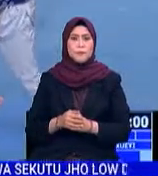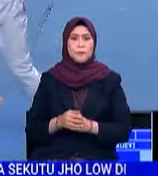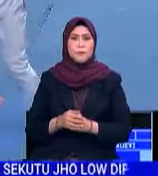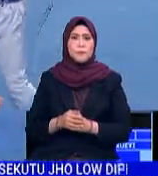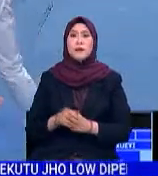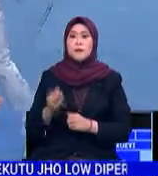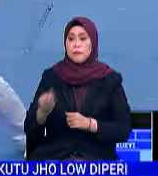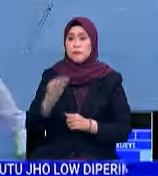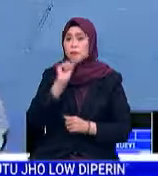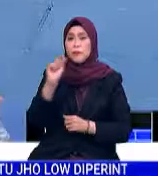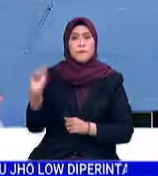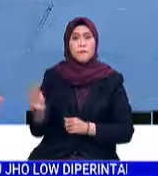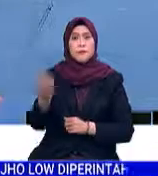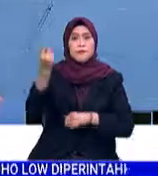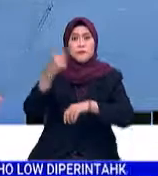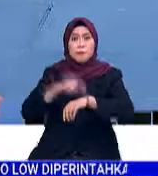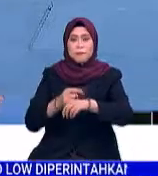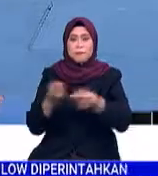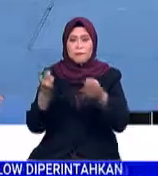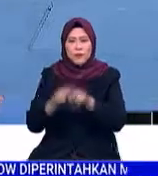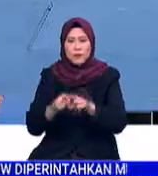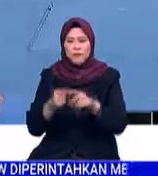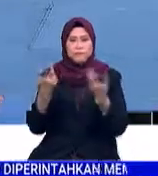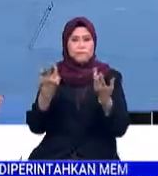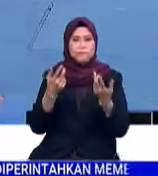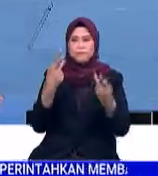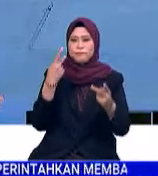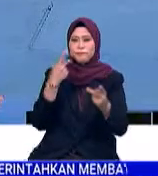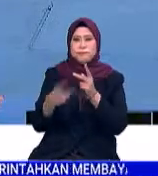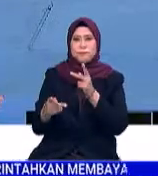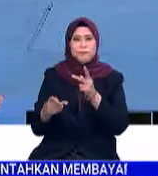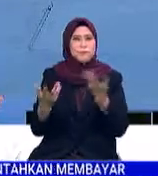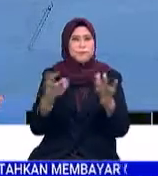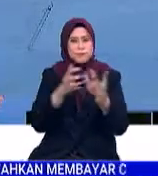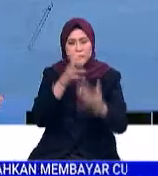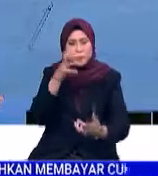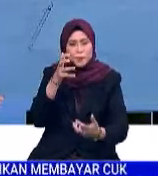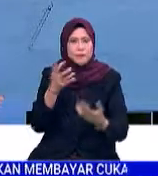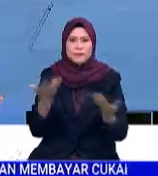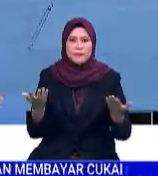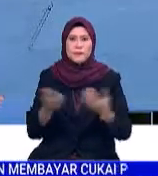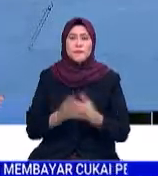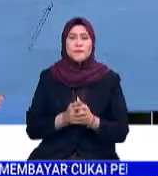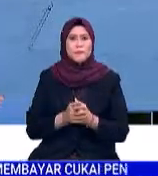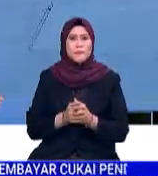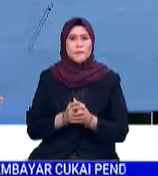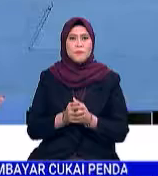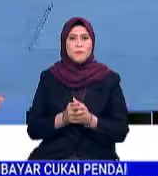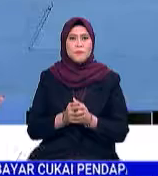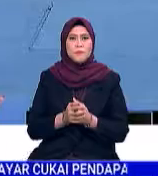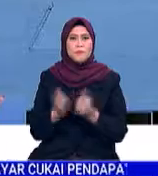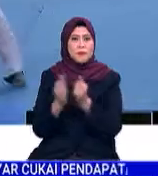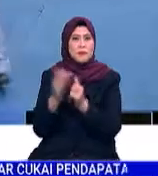Difahamkan ini bukan kali pertama berlaku ketidaksefahaman antara jurulatih dan atlet kirogi itu.